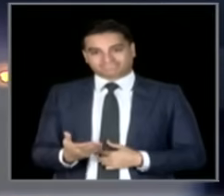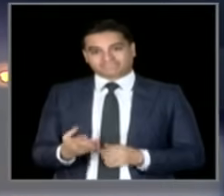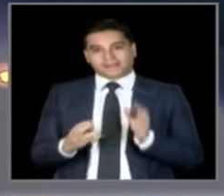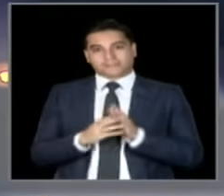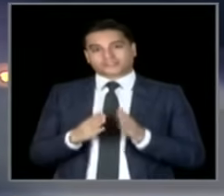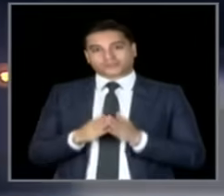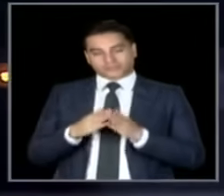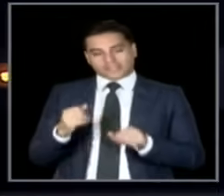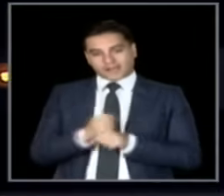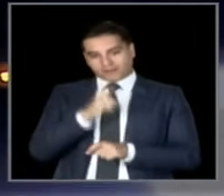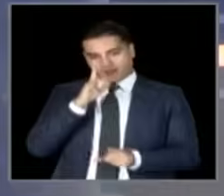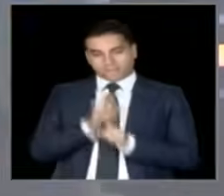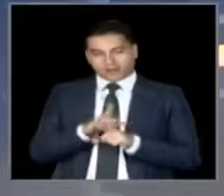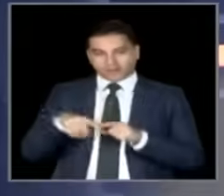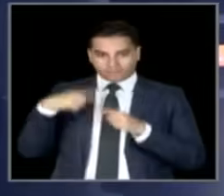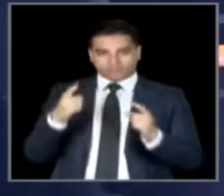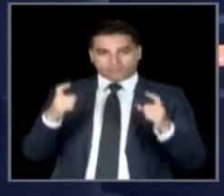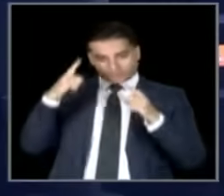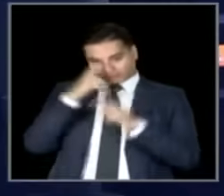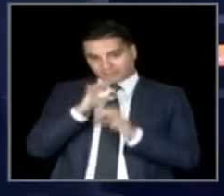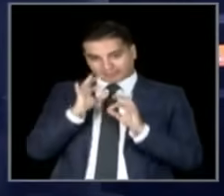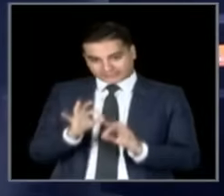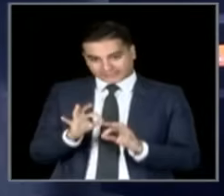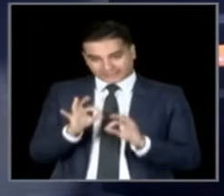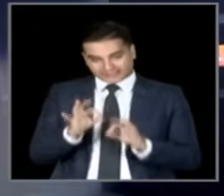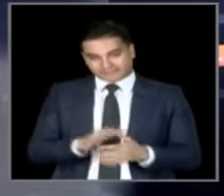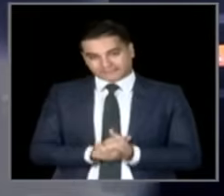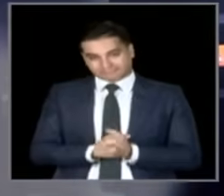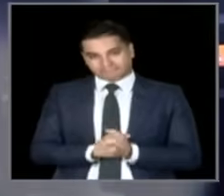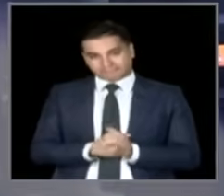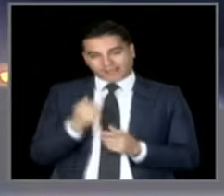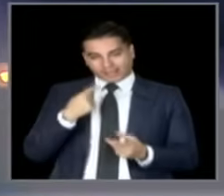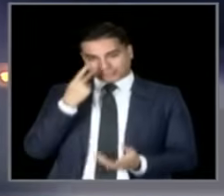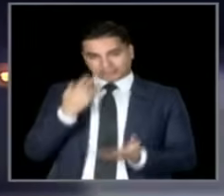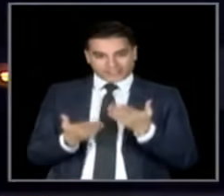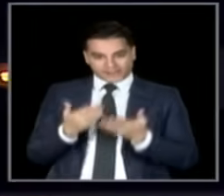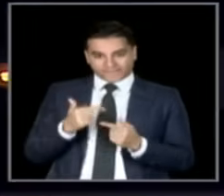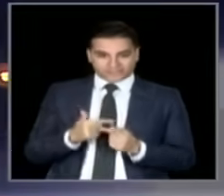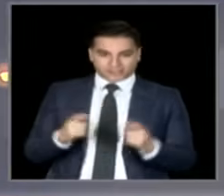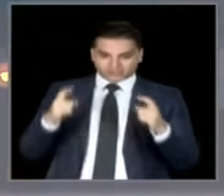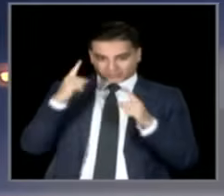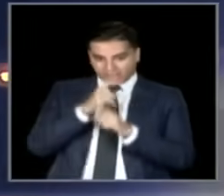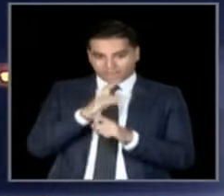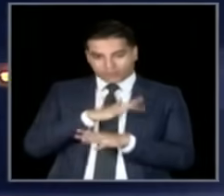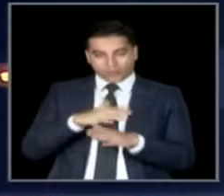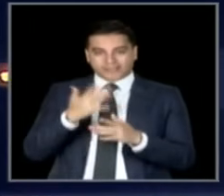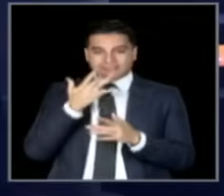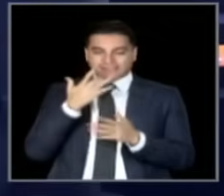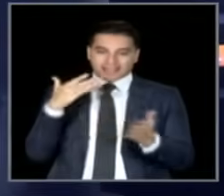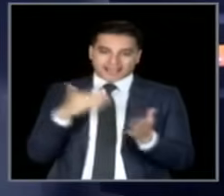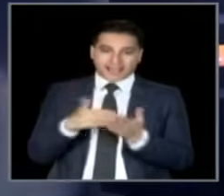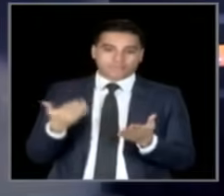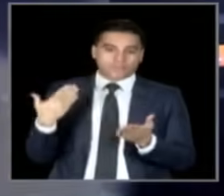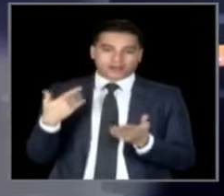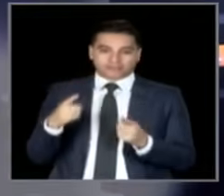جامعة السويس شدوا حيلكم، المباراة اللي جاية مباراة صعبة جدا. أنا في رأيي بمثابة نهائي